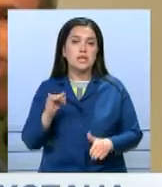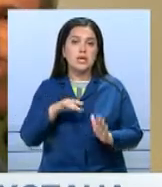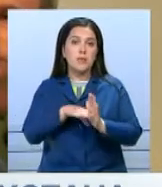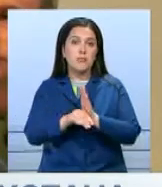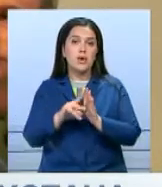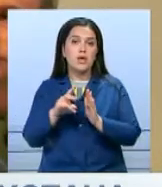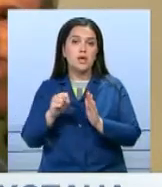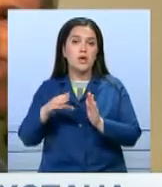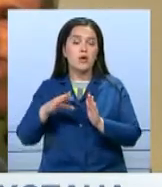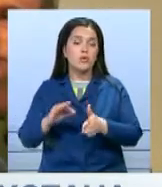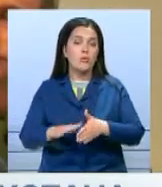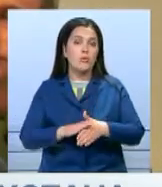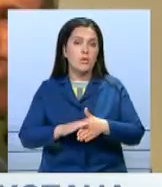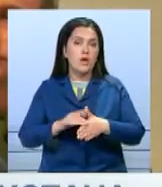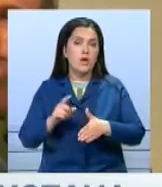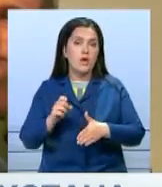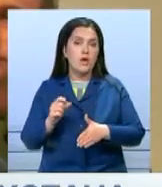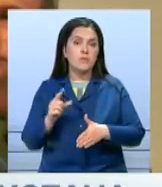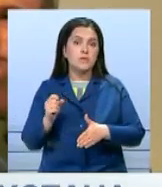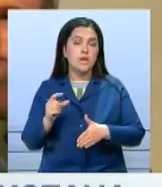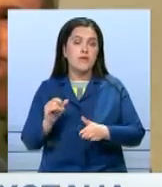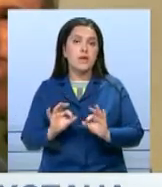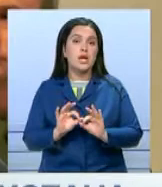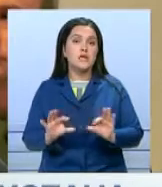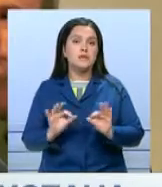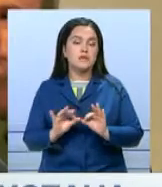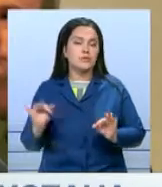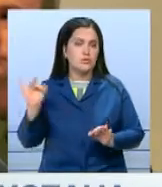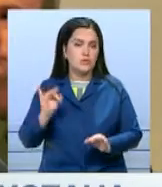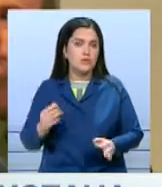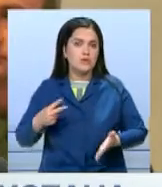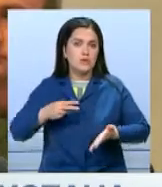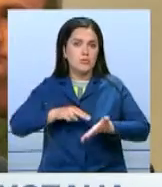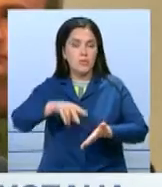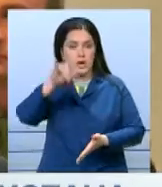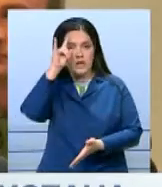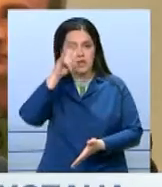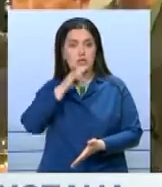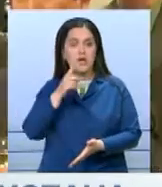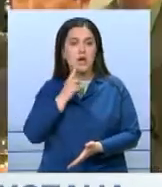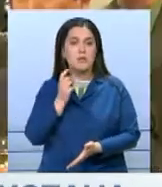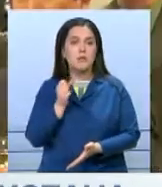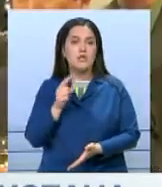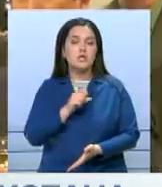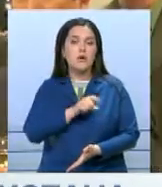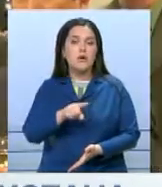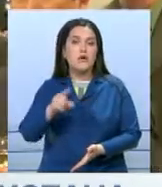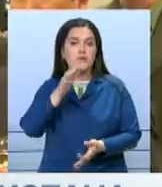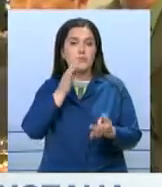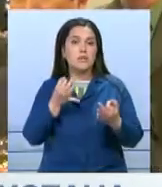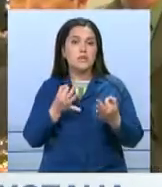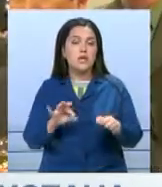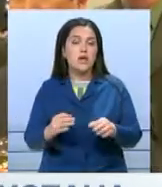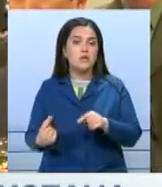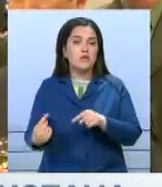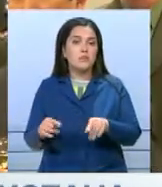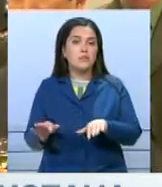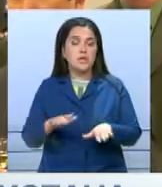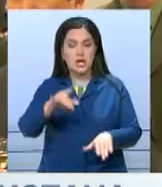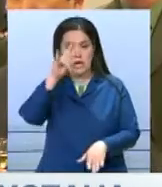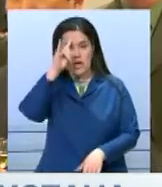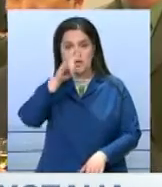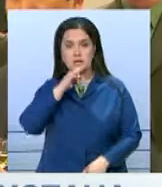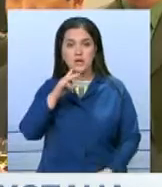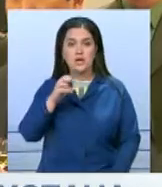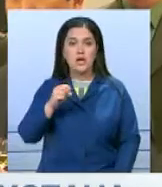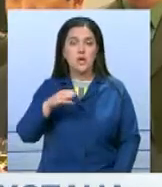нато алмаз хамзаев рассказал об истории становления казахстанской армии за годы независимости взаимодействие казахстана